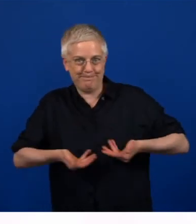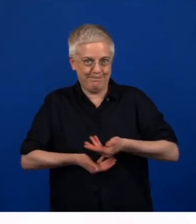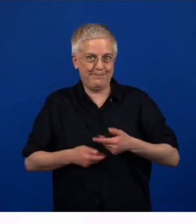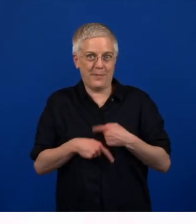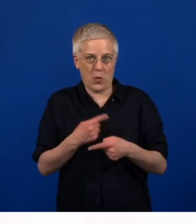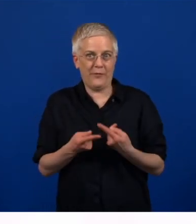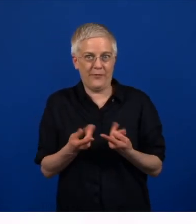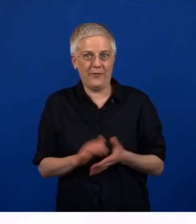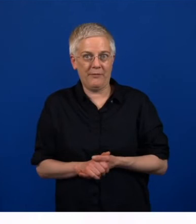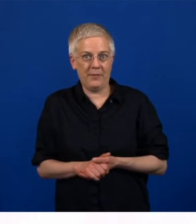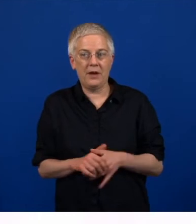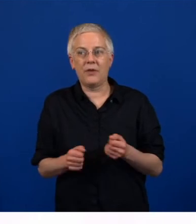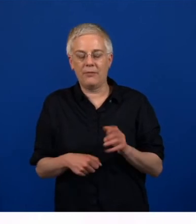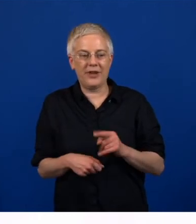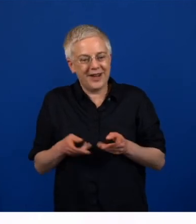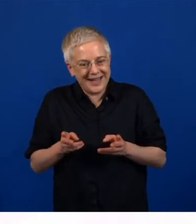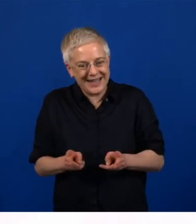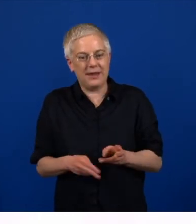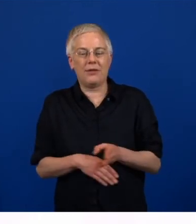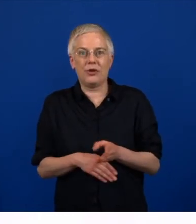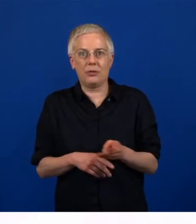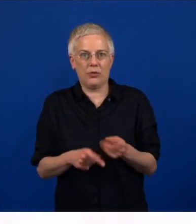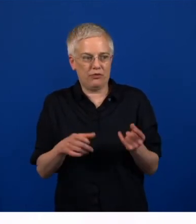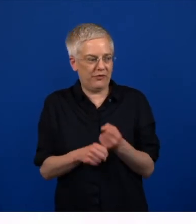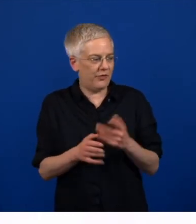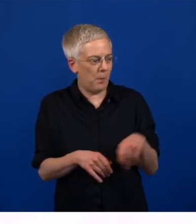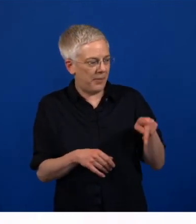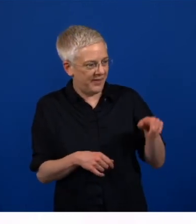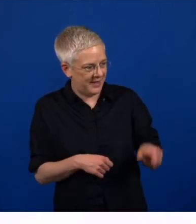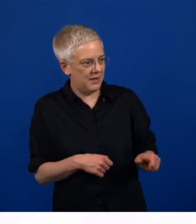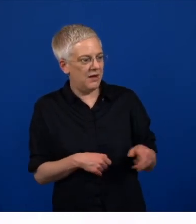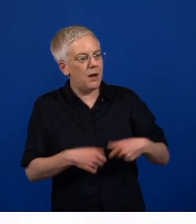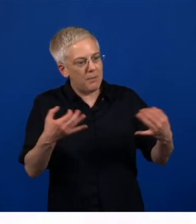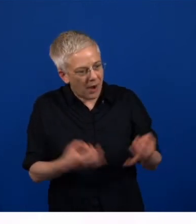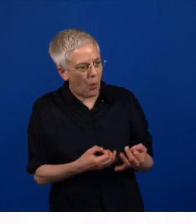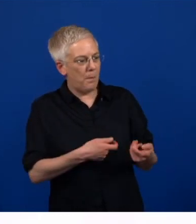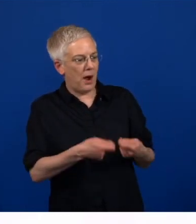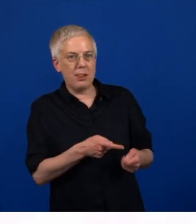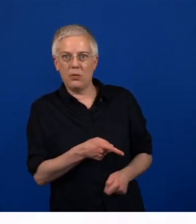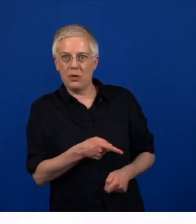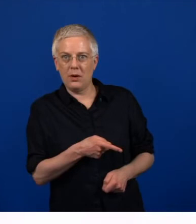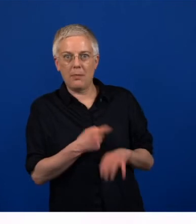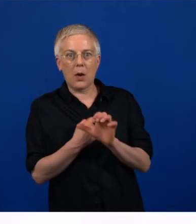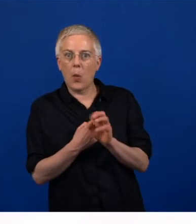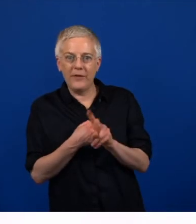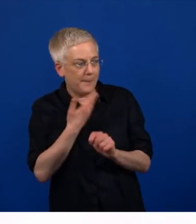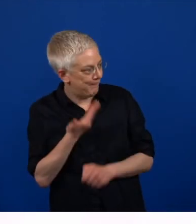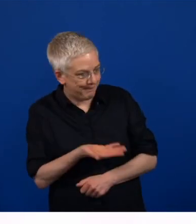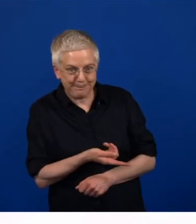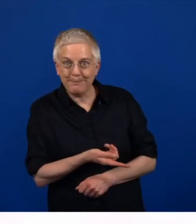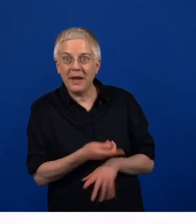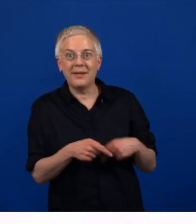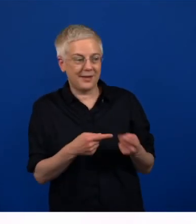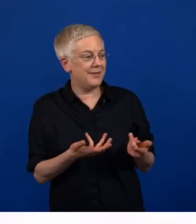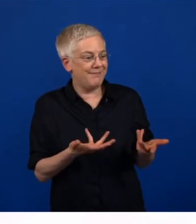wir keine Schädigungen haben bei Patientinnen und Patienten, die behandlungsbedürftig sind, aber nicht an Covid-19 erkrankt. Und da